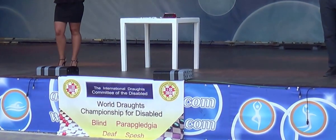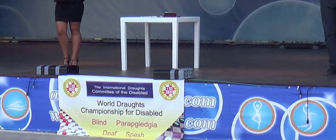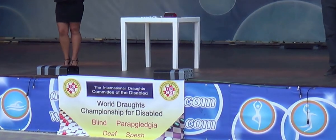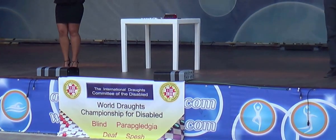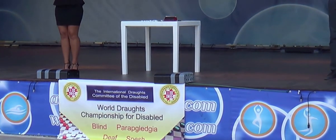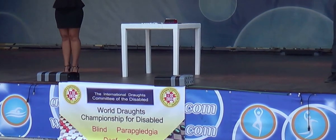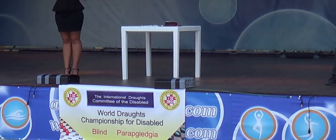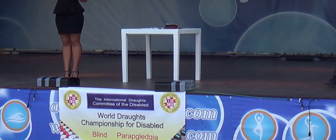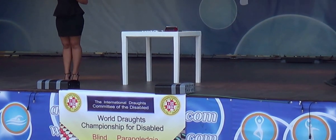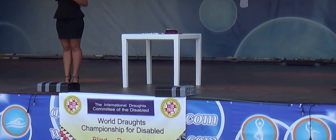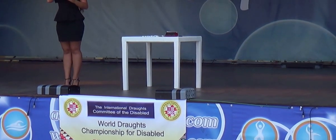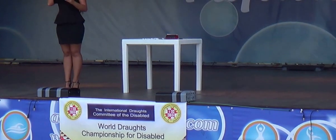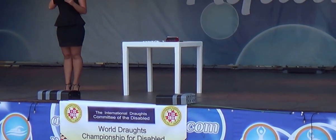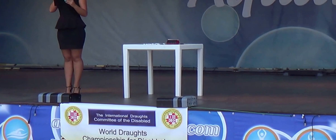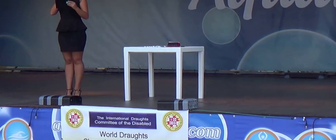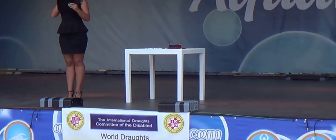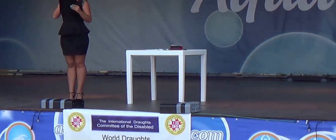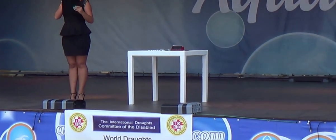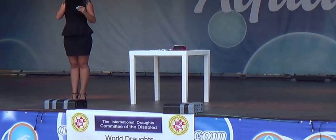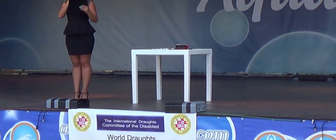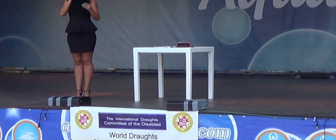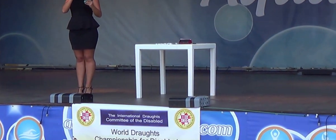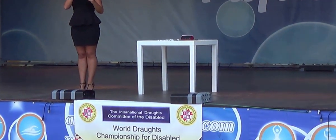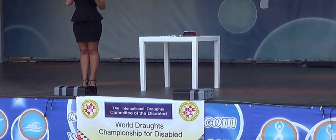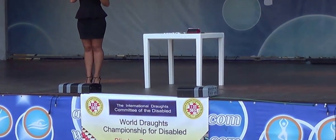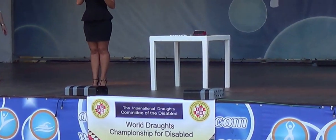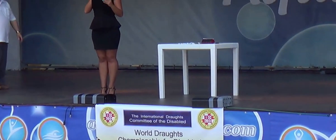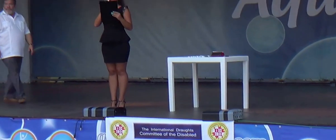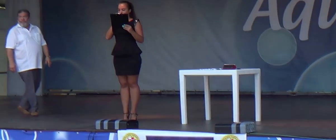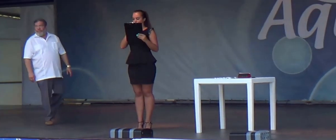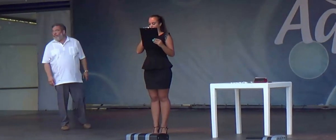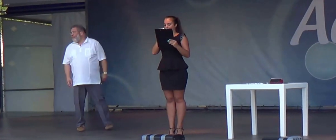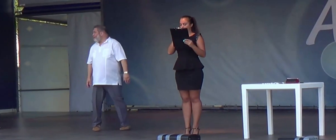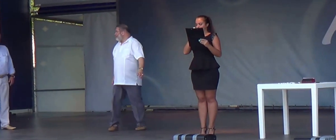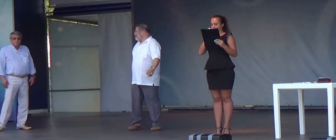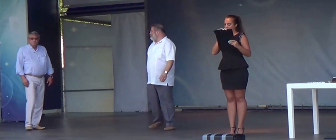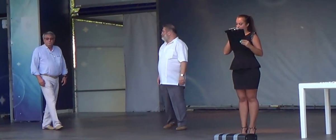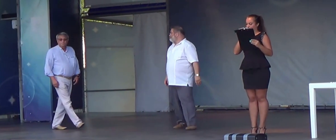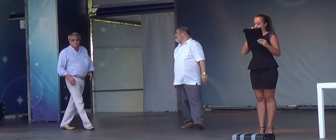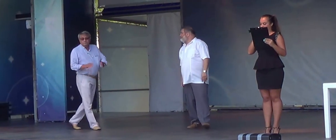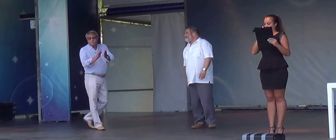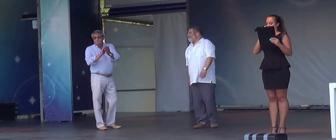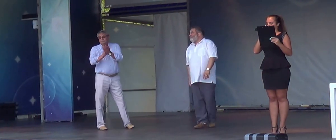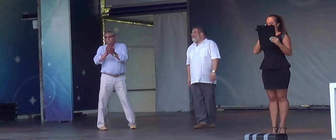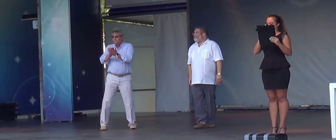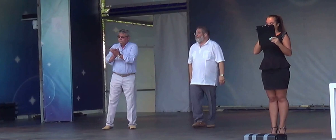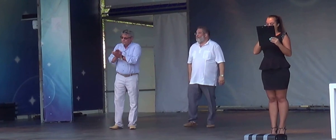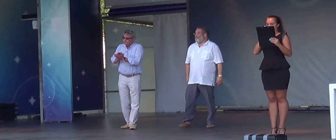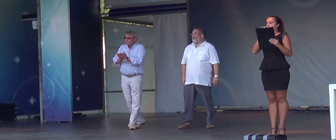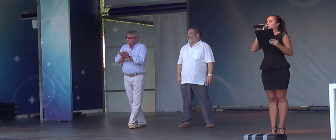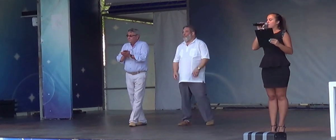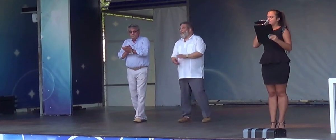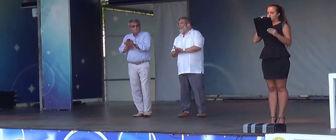Елена Сковитина. А также вице-президент Международного шашечного комитета инвалидов